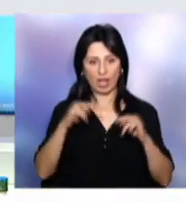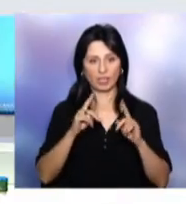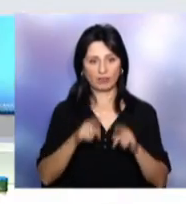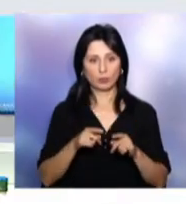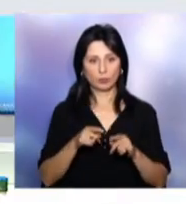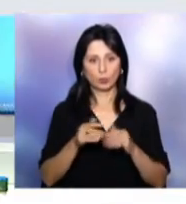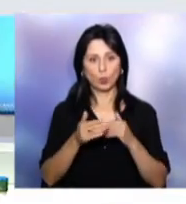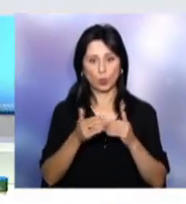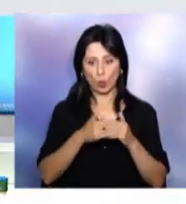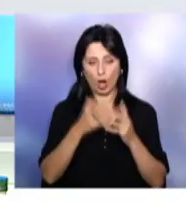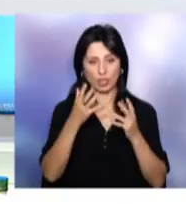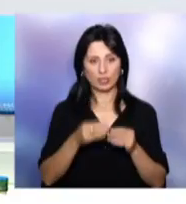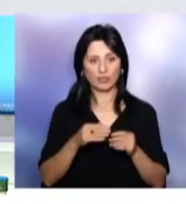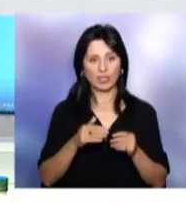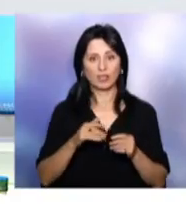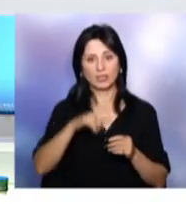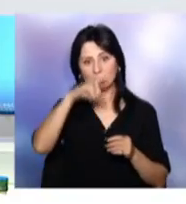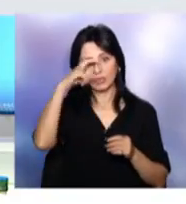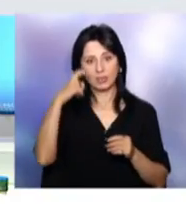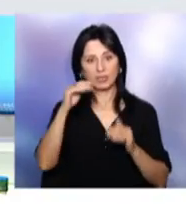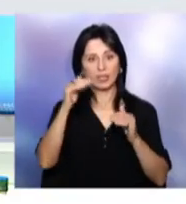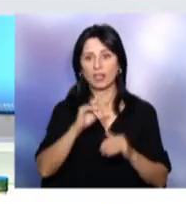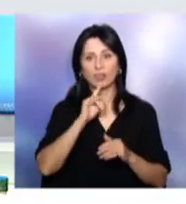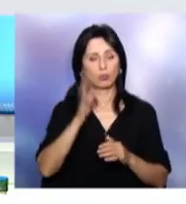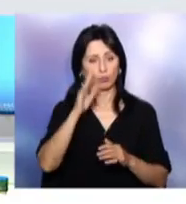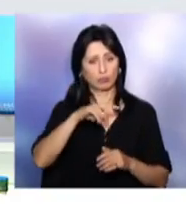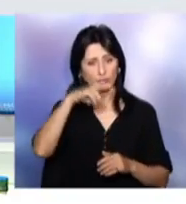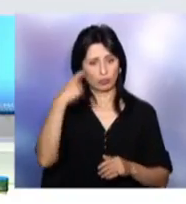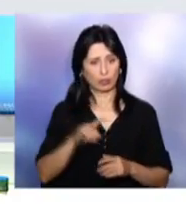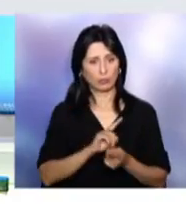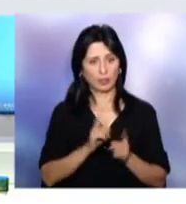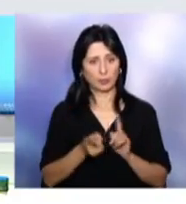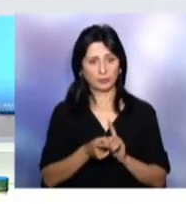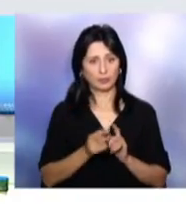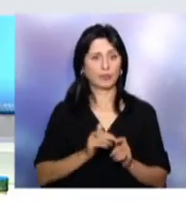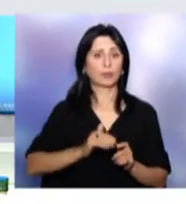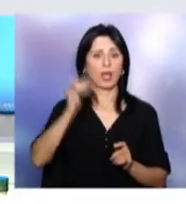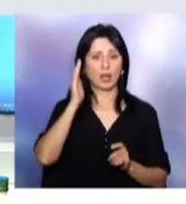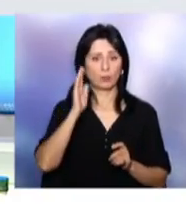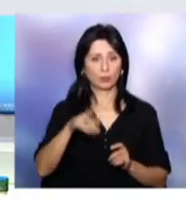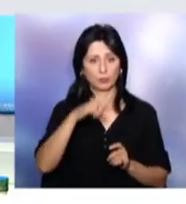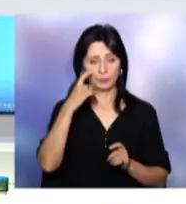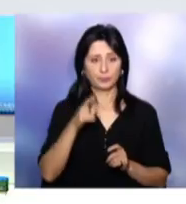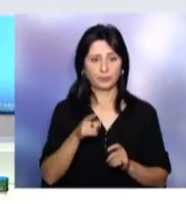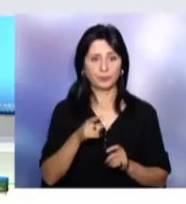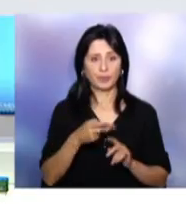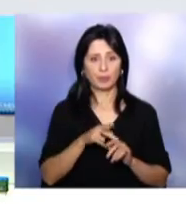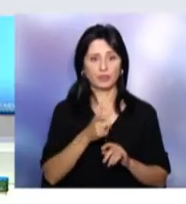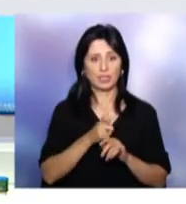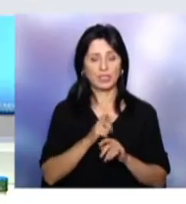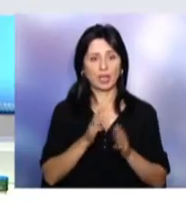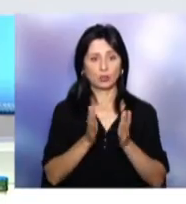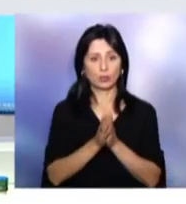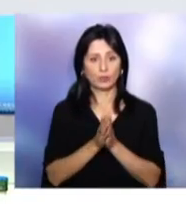ადასტურებთ, უახლოეს დღეებში ტემპერატურის კლება არ არის ნავარაუდები, პირიქით მაღალი ტემპერატურა იქნება შენარჩუნებული, ამიტომ